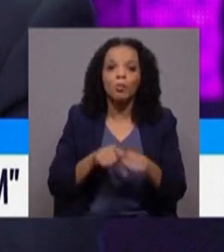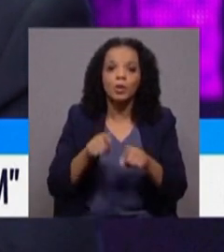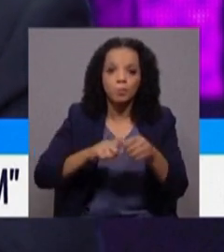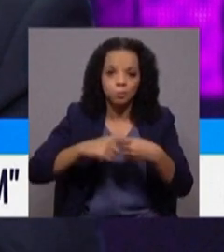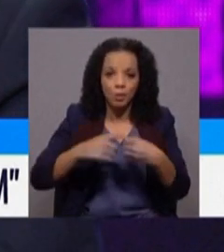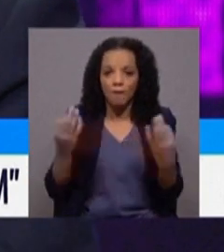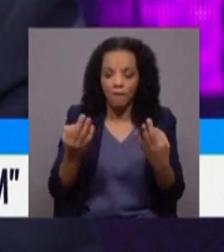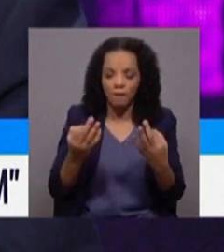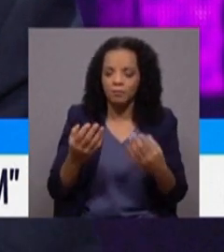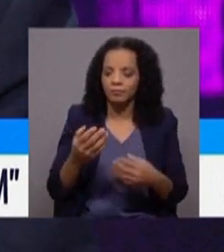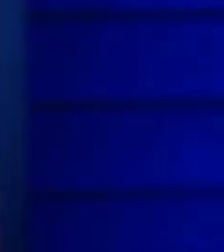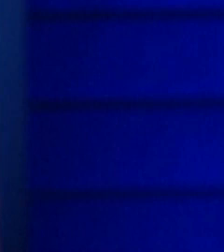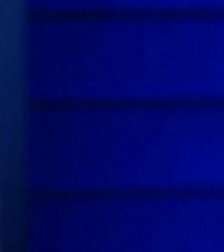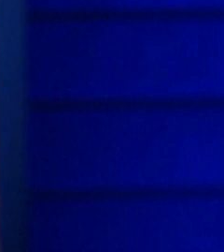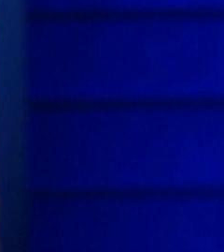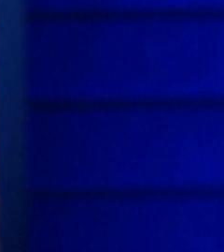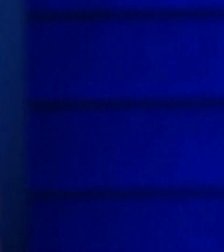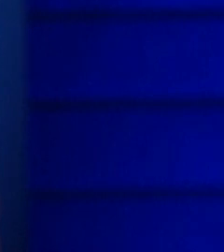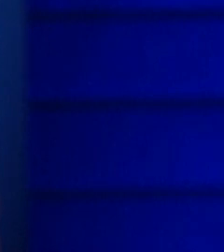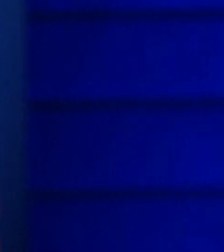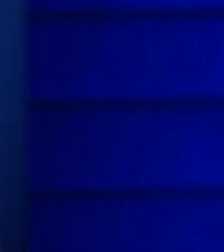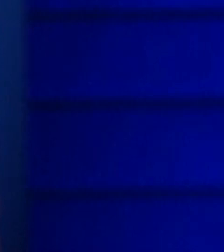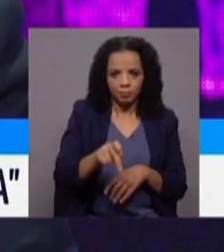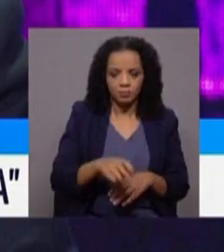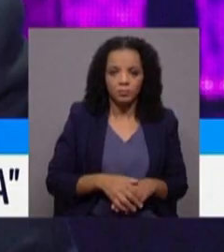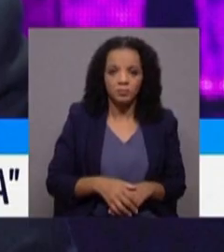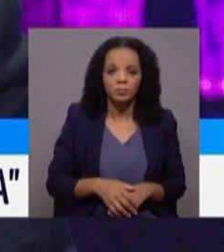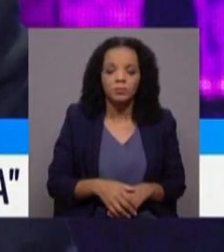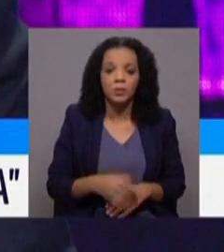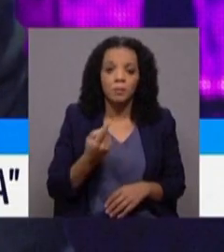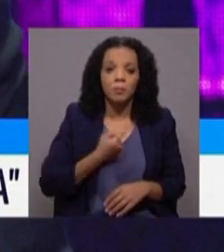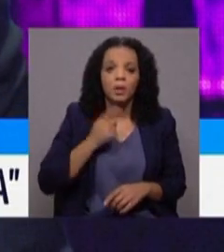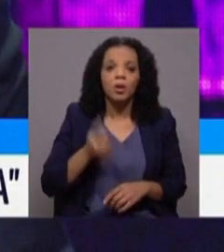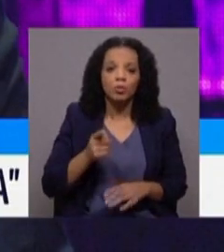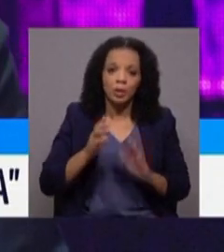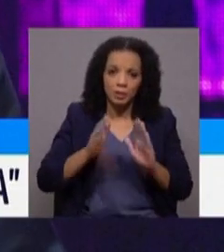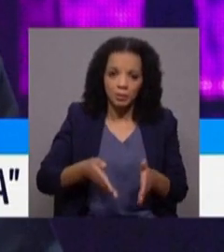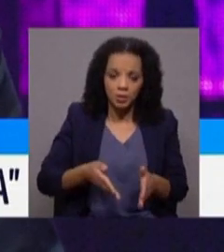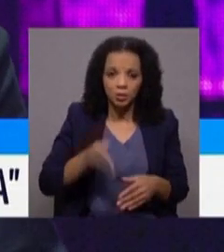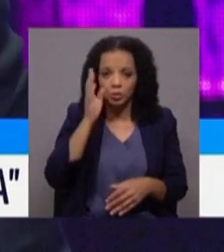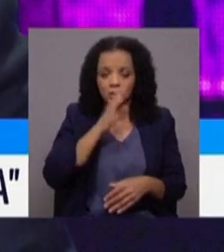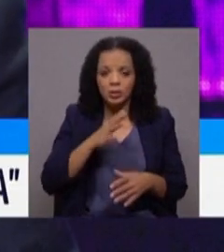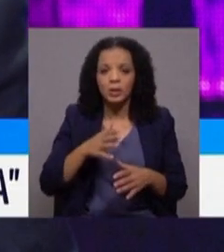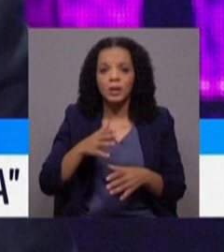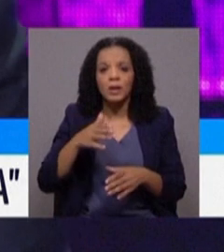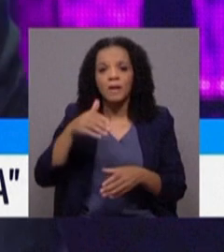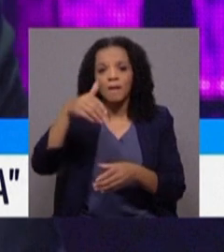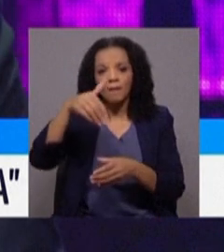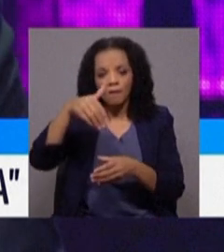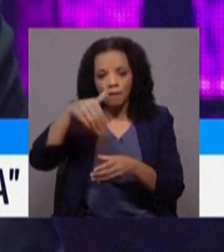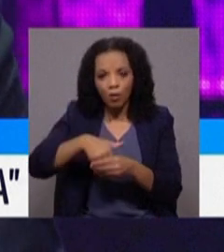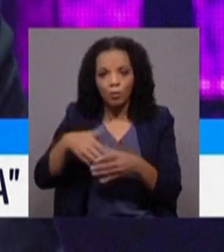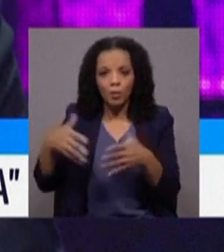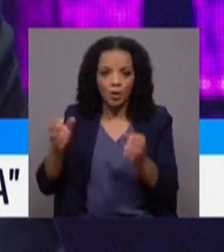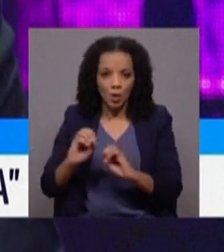im Parlament sprechen, so der Sozialist. Teremos que fazer aquilo que é necessário fazer quando não há maioria, que é conversar com os